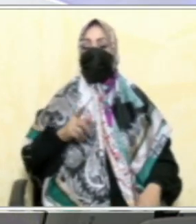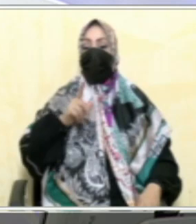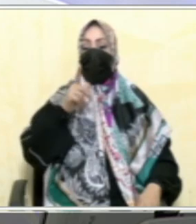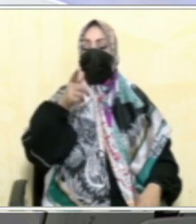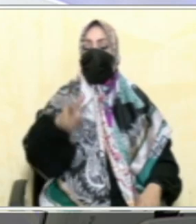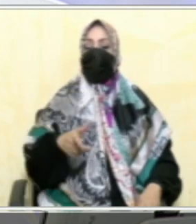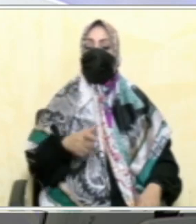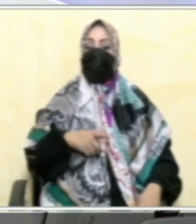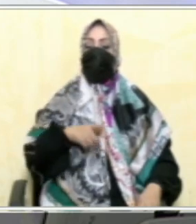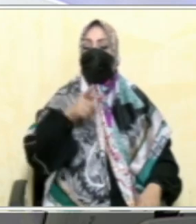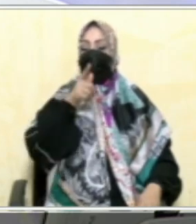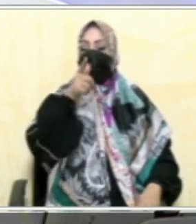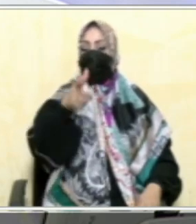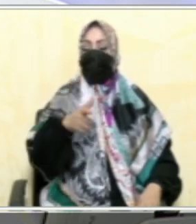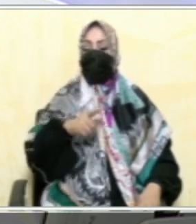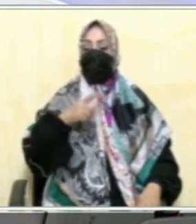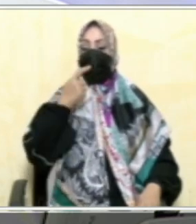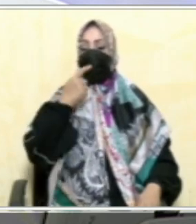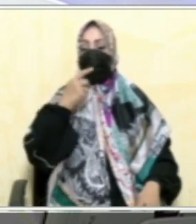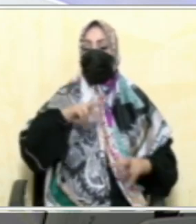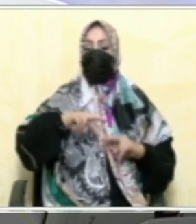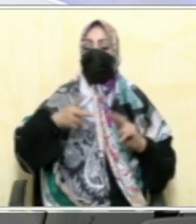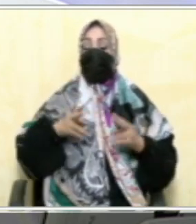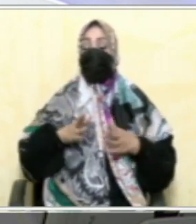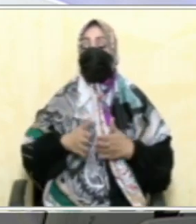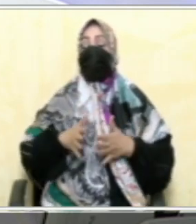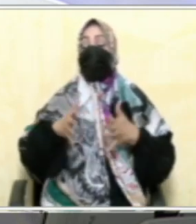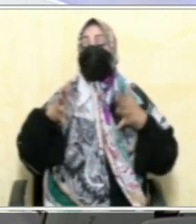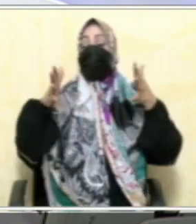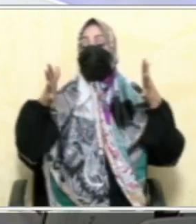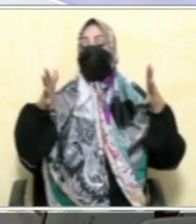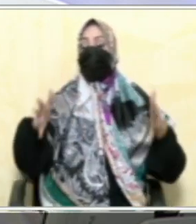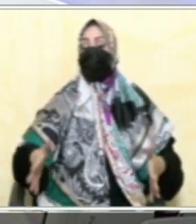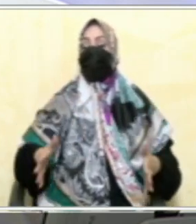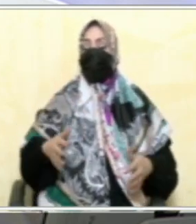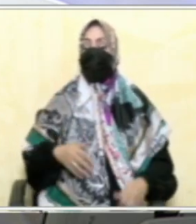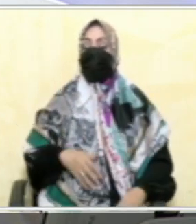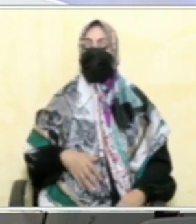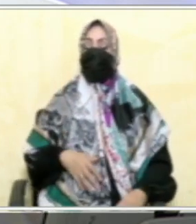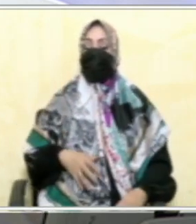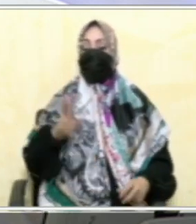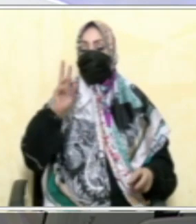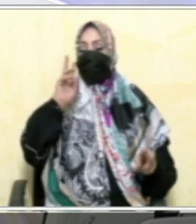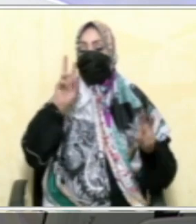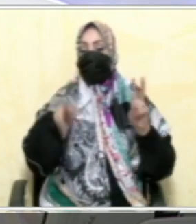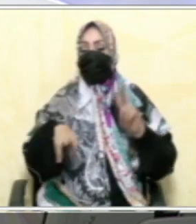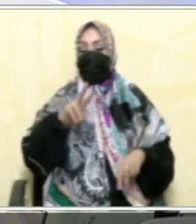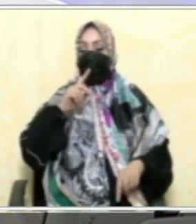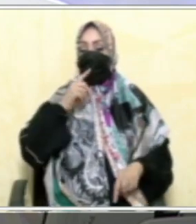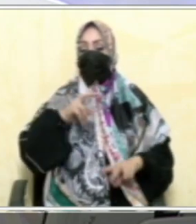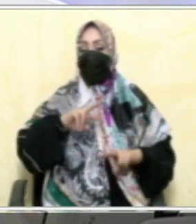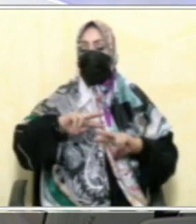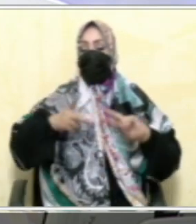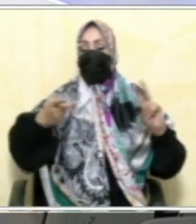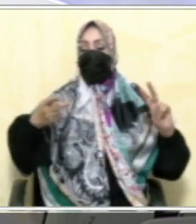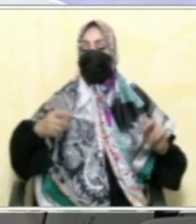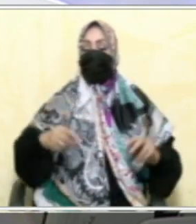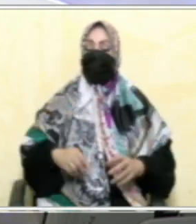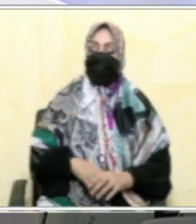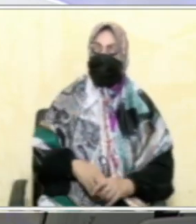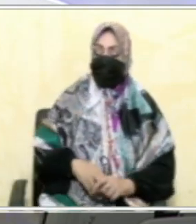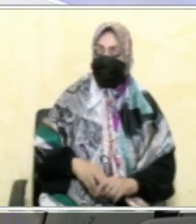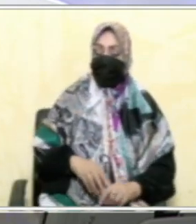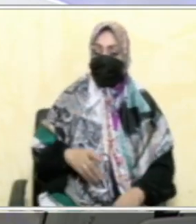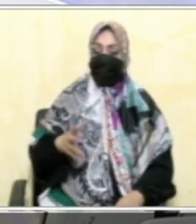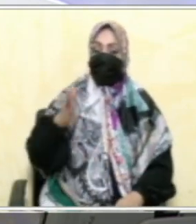كذب، والله سبحانه وتعالى لعن الكاذبين. ولهذا هذه مسؤولية رقم واحد المعلمة نفسه.